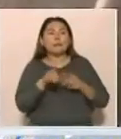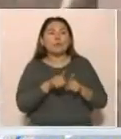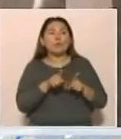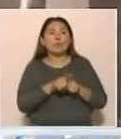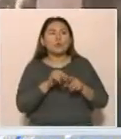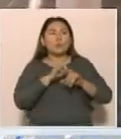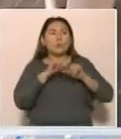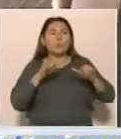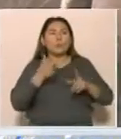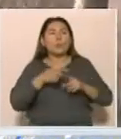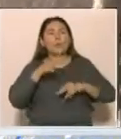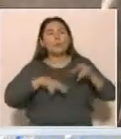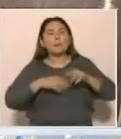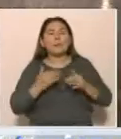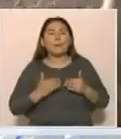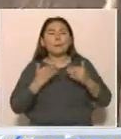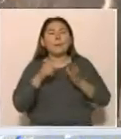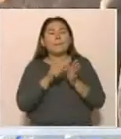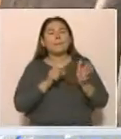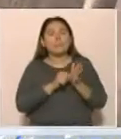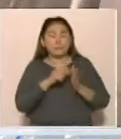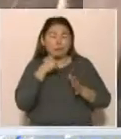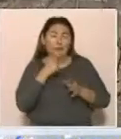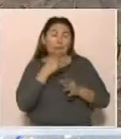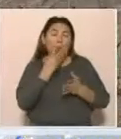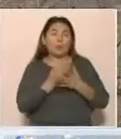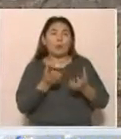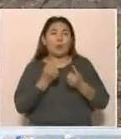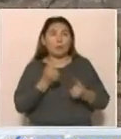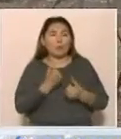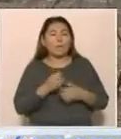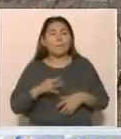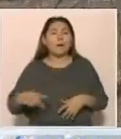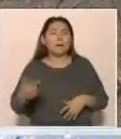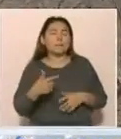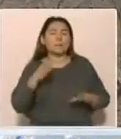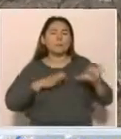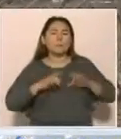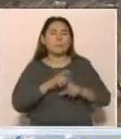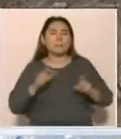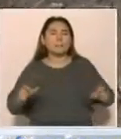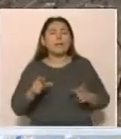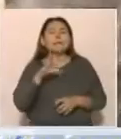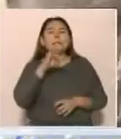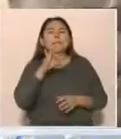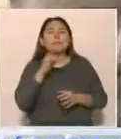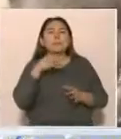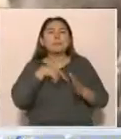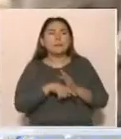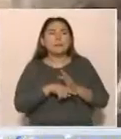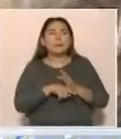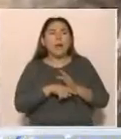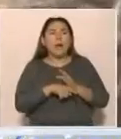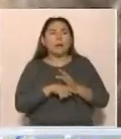Шәкіртақысы көбейіп, көңілі де көтеріңкі. Нұрсұлтандағы жоғары оқу орнында оқып жүрген маңғыстаулық студент үшін стипендияның өскені